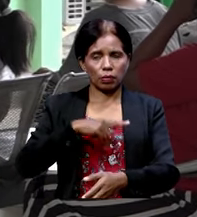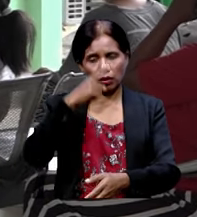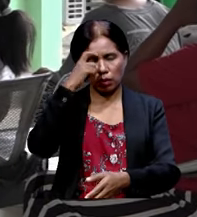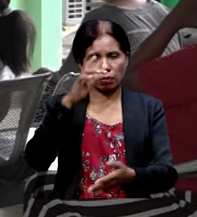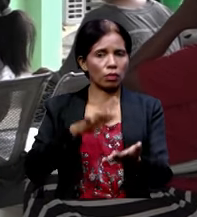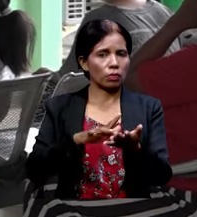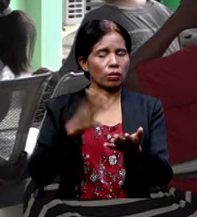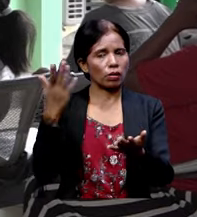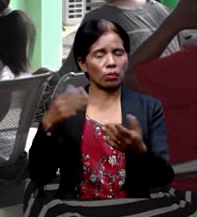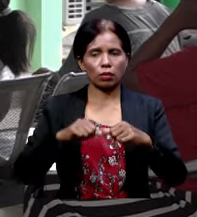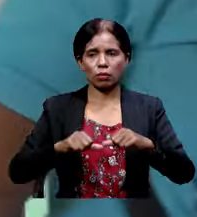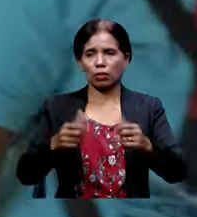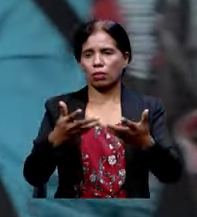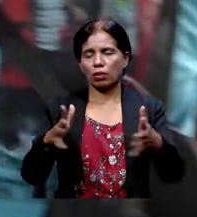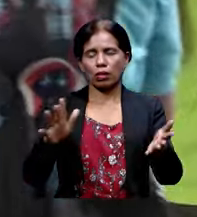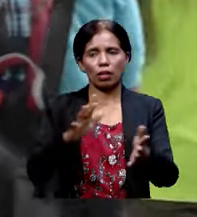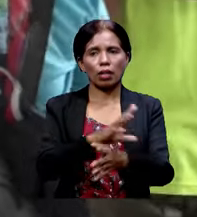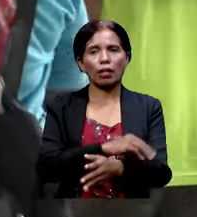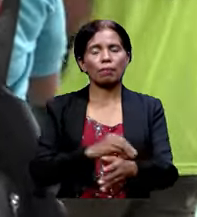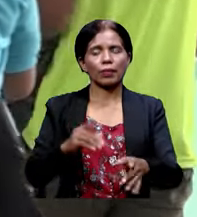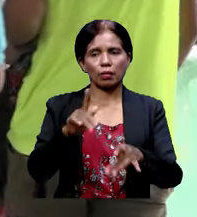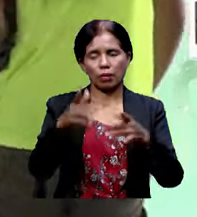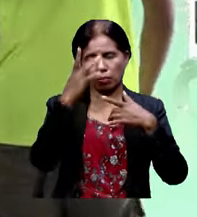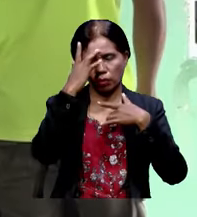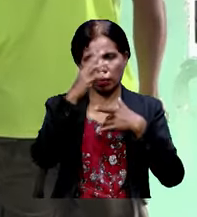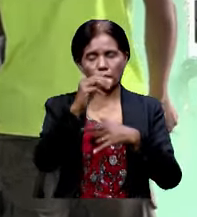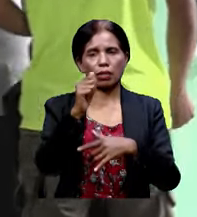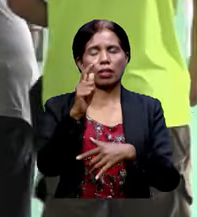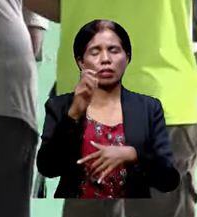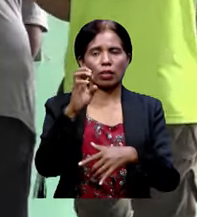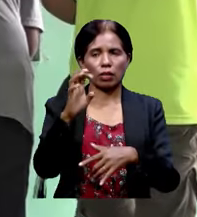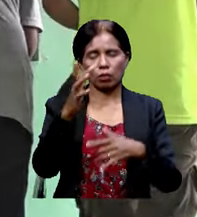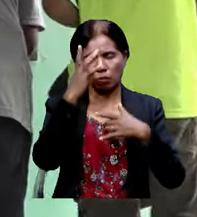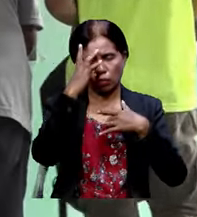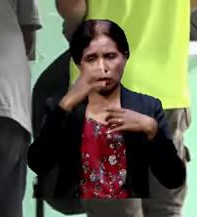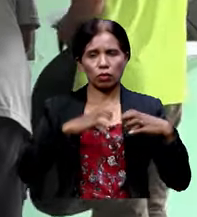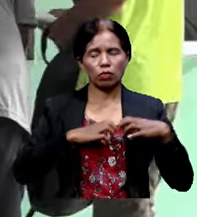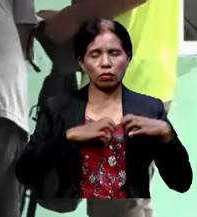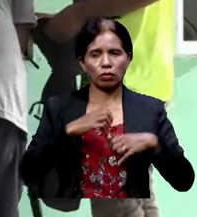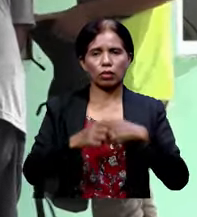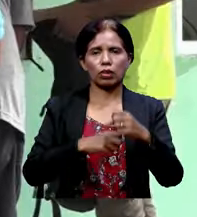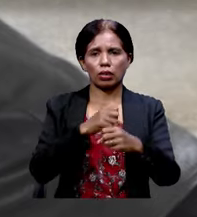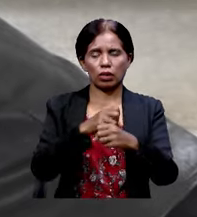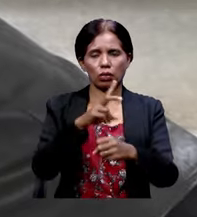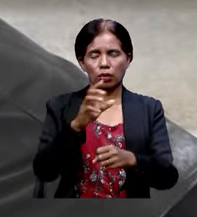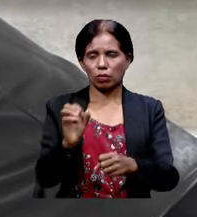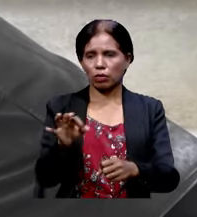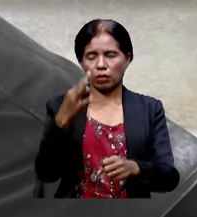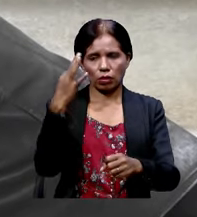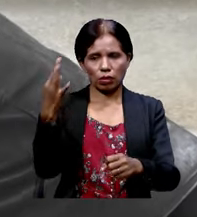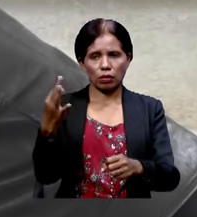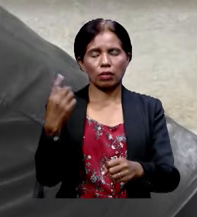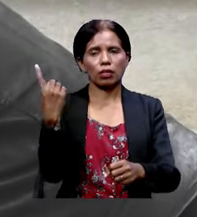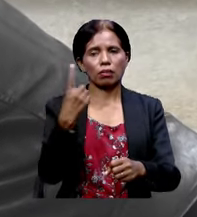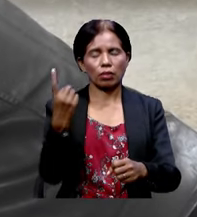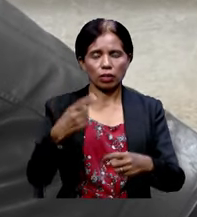refere continua mamo. Paciente Mateus Pinto Freitas sofre moras fuan hahu ia tinen rihun rua sanulu resensia usineba nia sempre